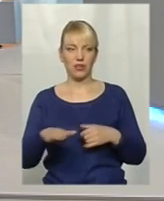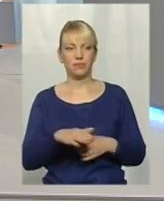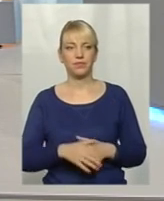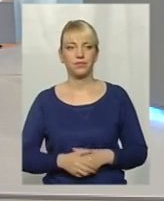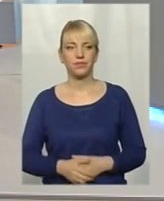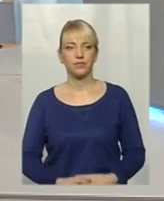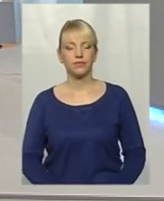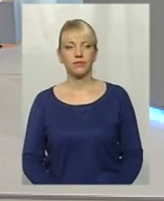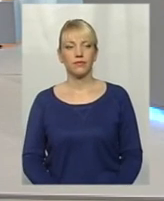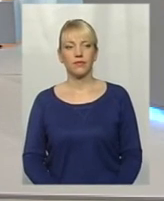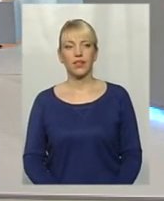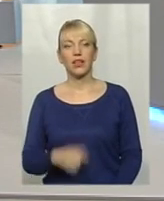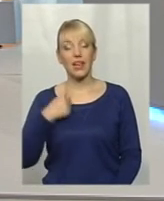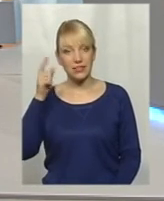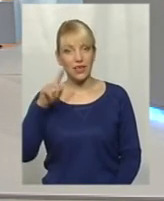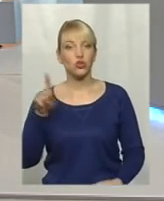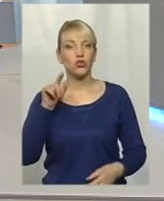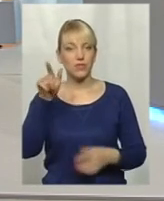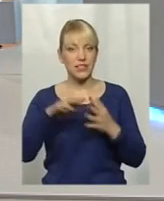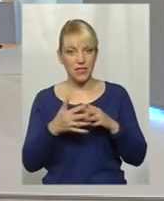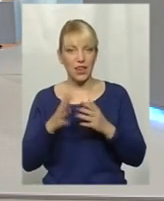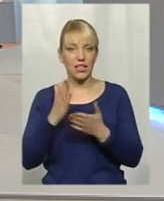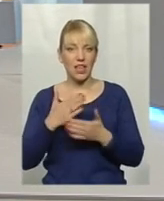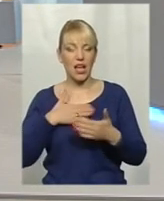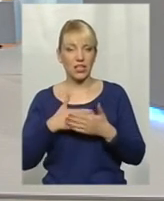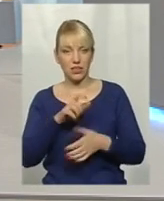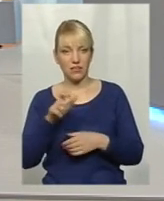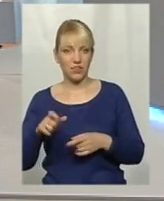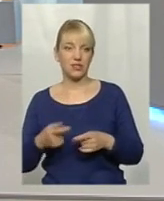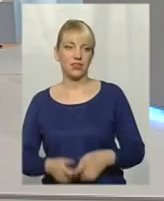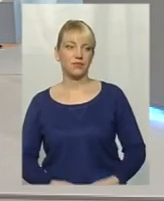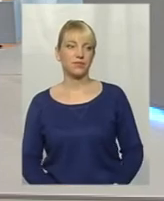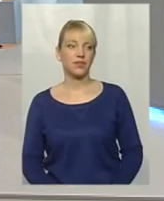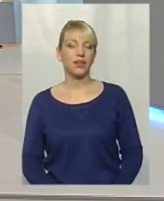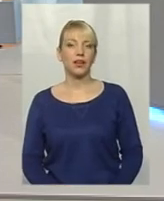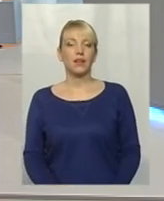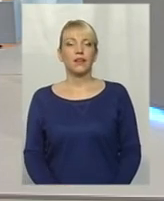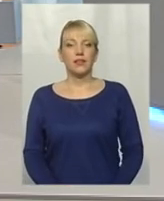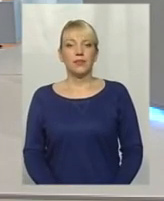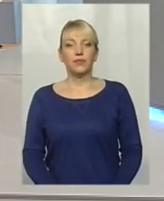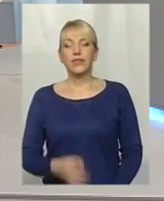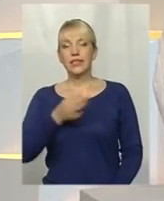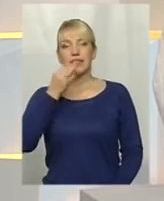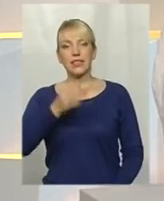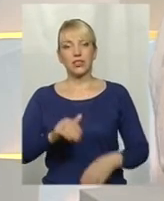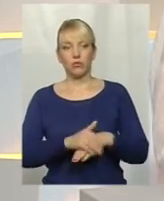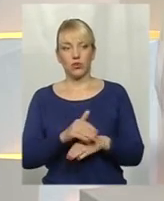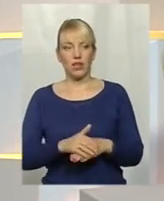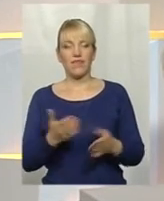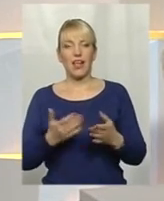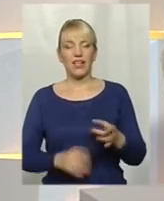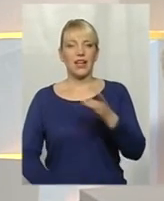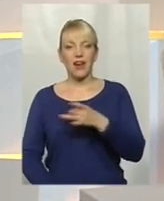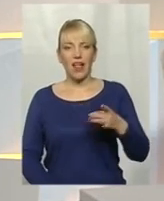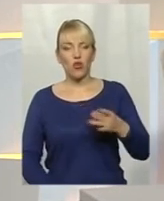бібліотеки, як я знаю, так. там є активістка така, тому у них ця робота налажена досить непогано. Скажіть, будь ласка, а в яких районах